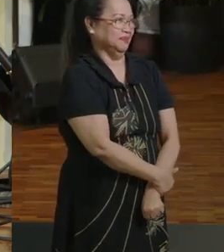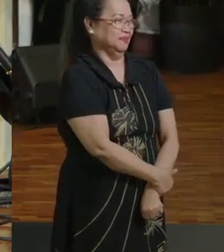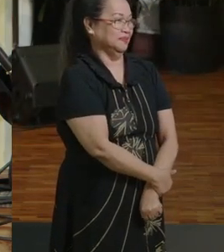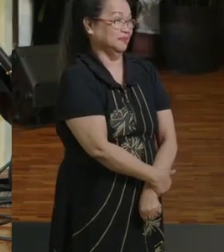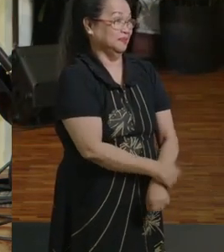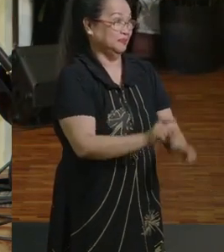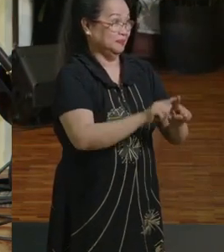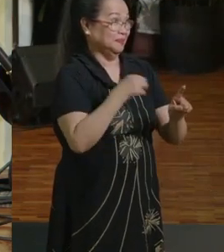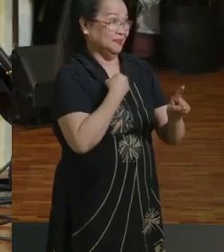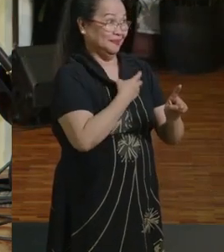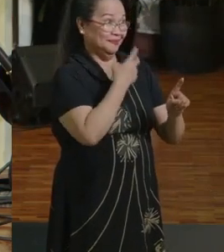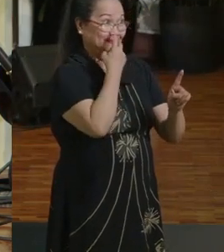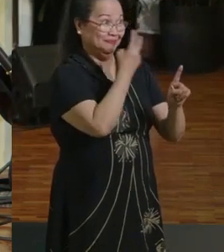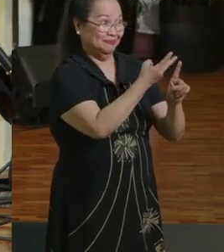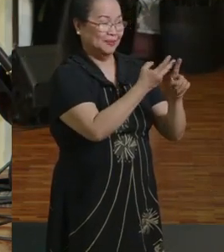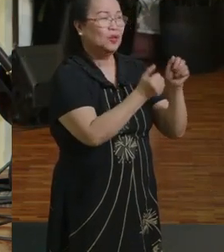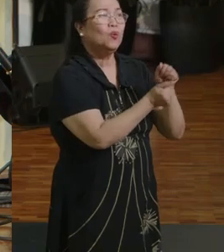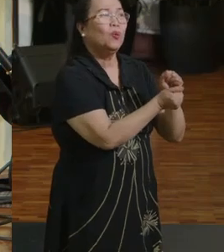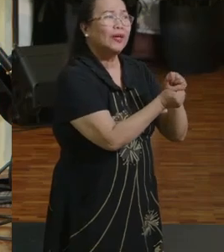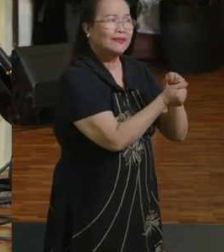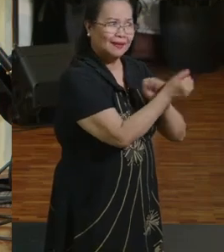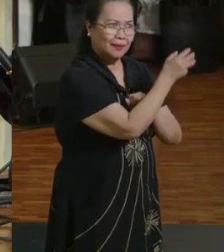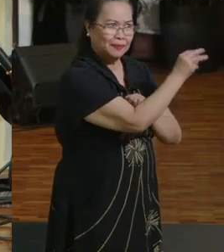Bueno, tignan natin yung mga kasama nila.